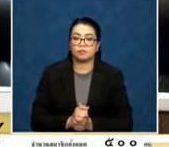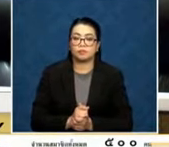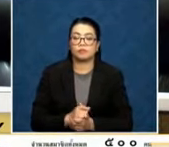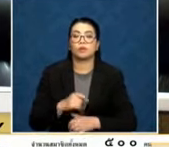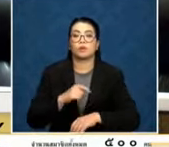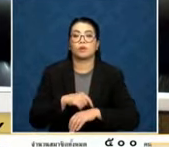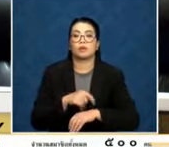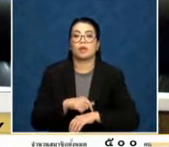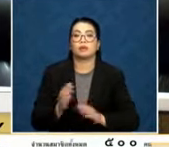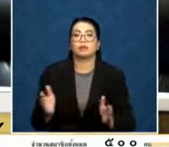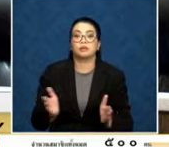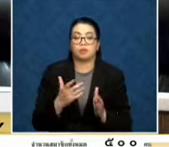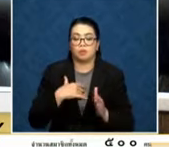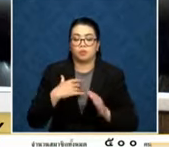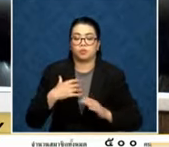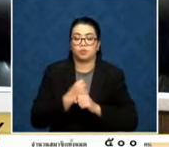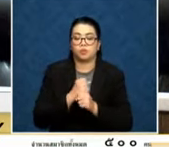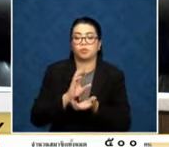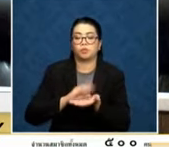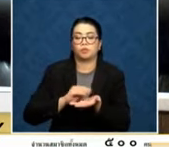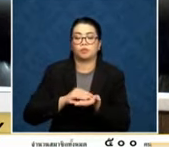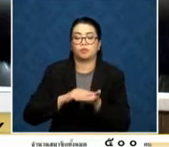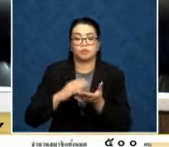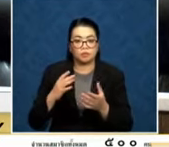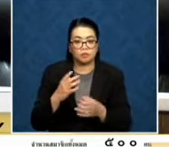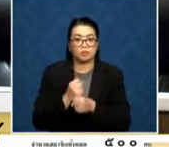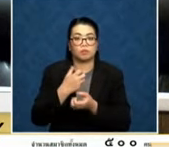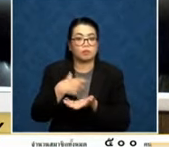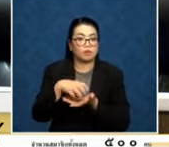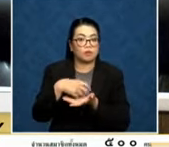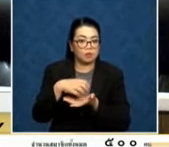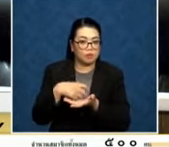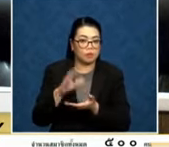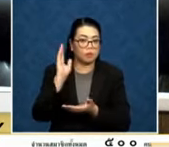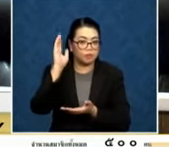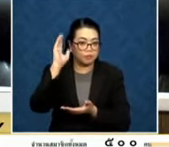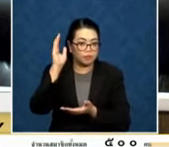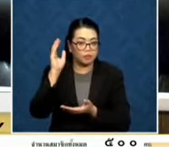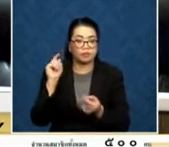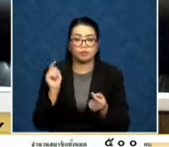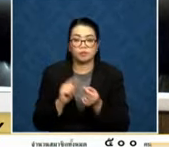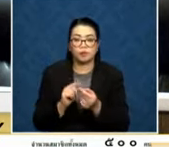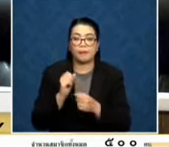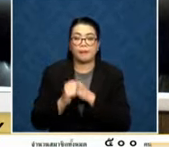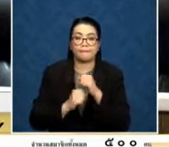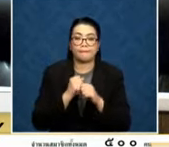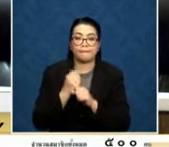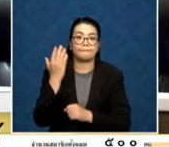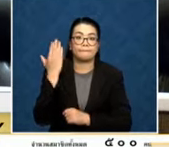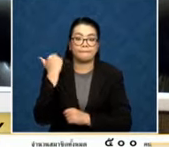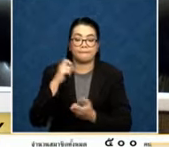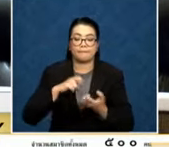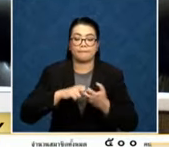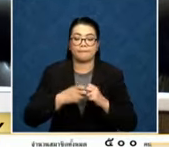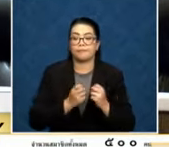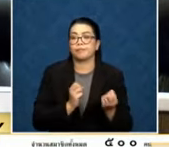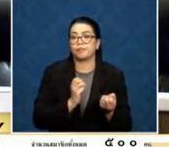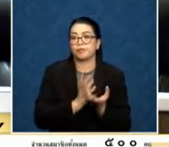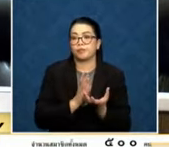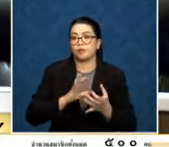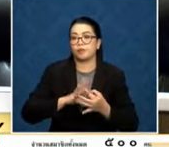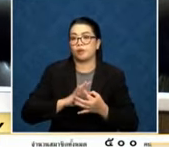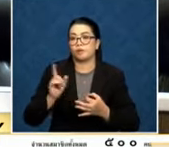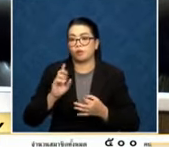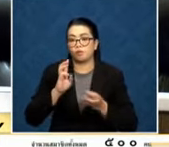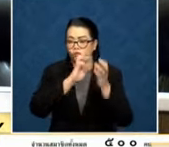ผมก็อาจจะต้องรวบรัดในข้อมูลที่ต้องสรุปด้วยเอ่อในส่วนของปีที่แล้วเราประสบปัญหาเรื่องภัยพิบัติ